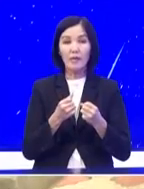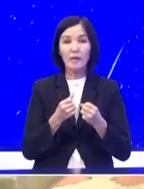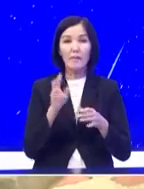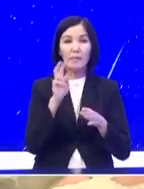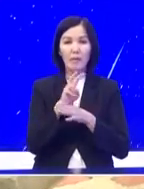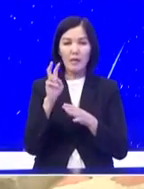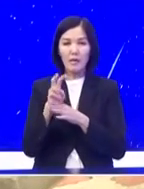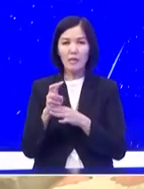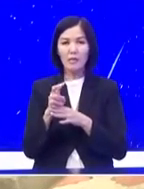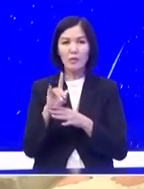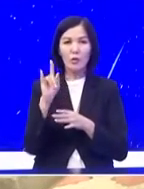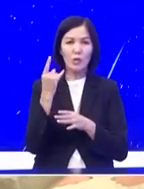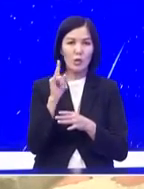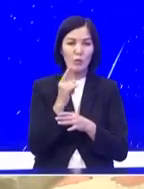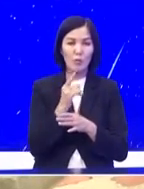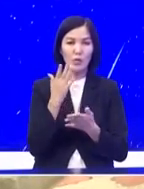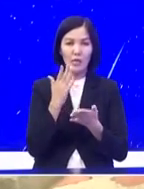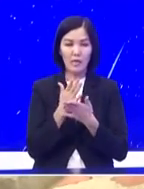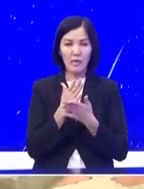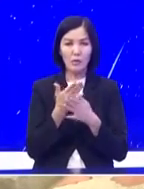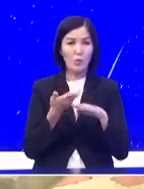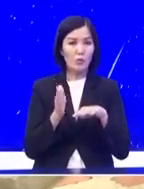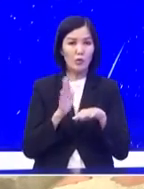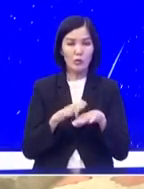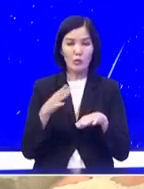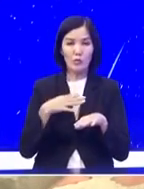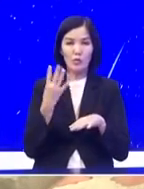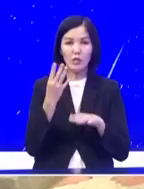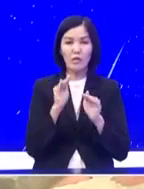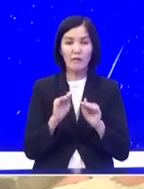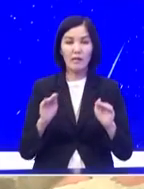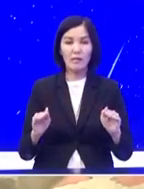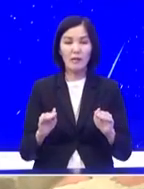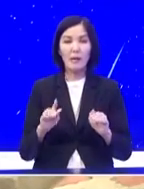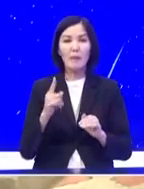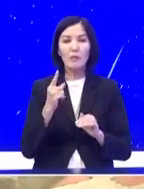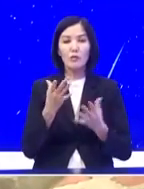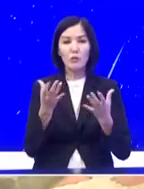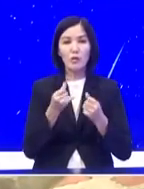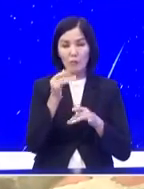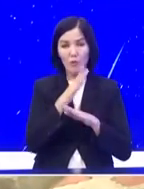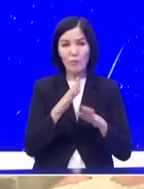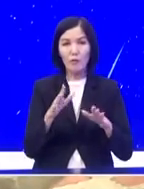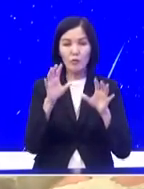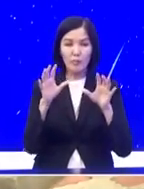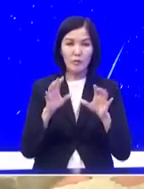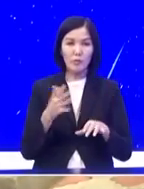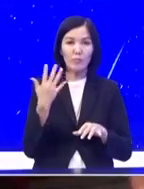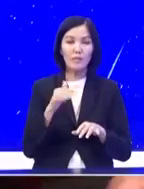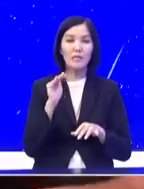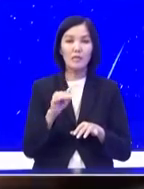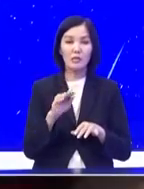от одной двери к другой, когда на руках грудной ребенок, очень сложно. У меня 4 детей, так почему я не могу получить свои законные 50